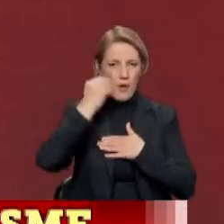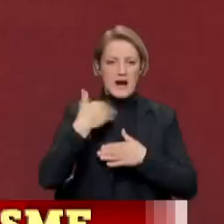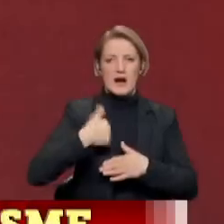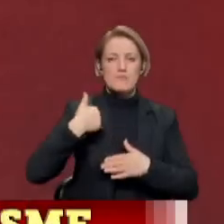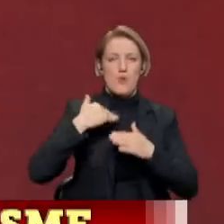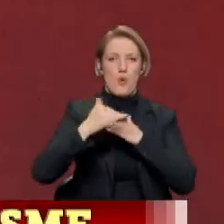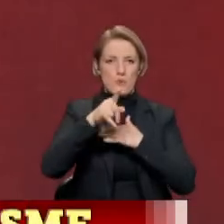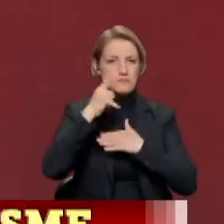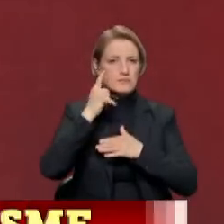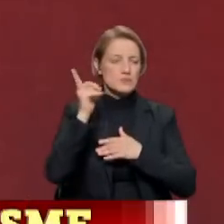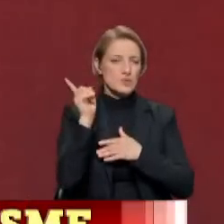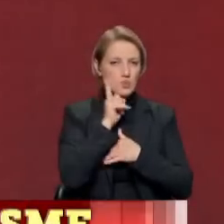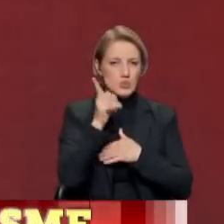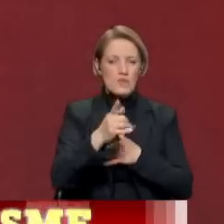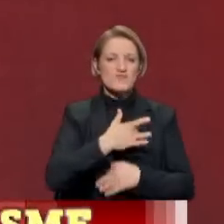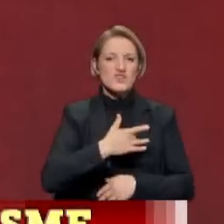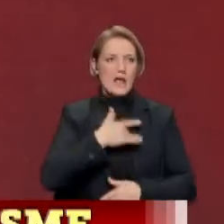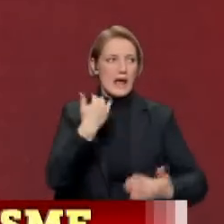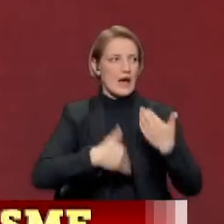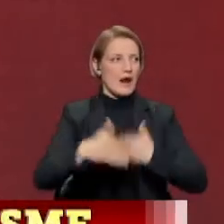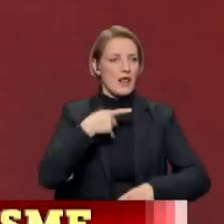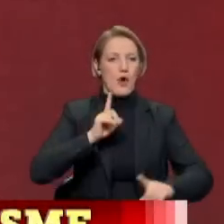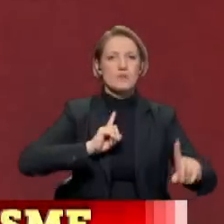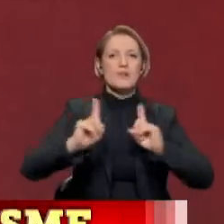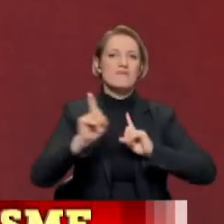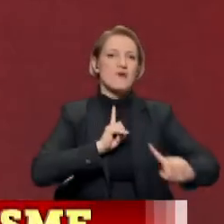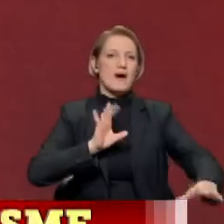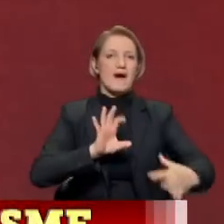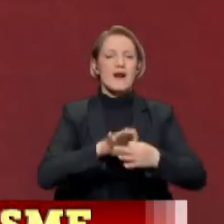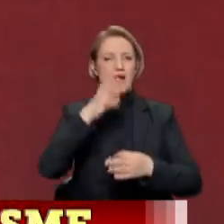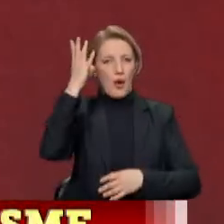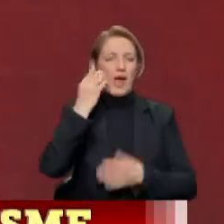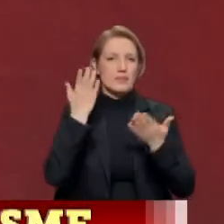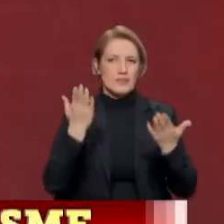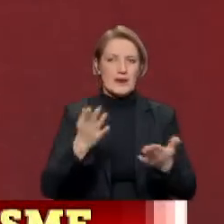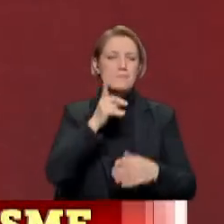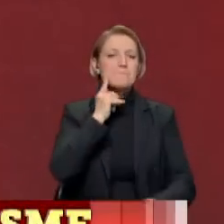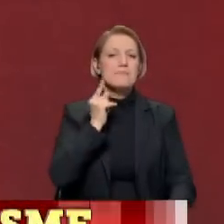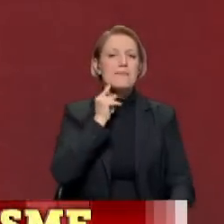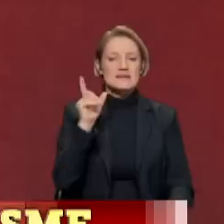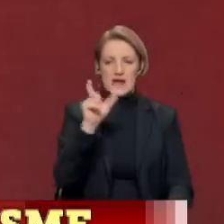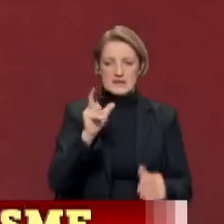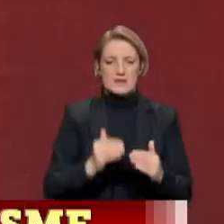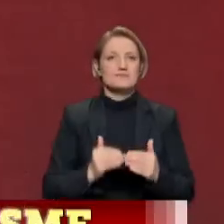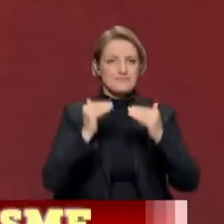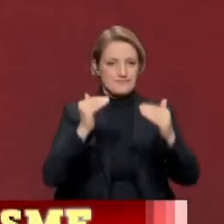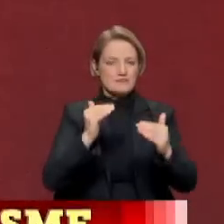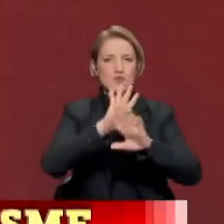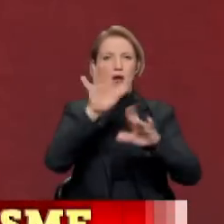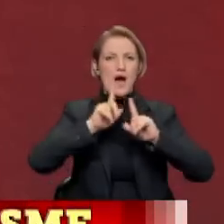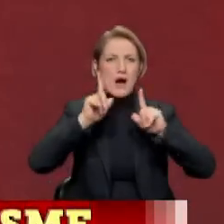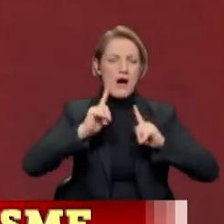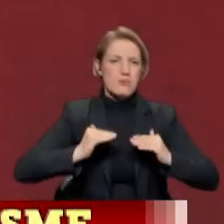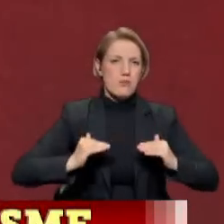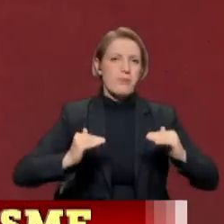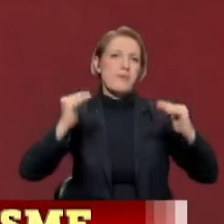kamuoyu tarafından. Vicdanları yaralayan o dava ile ilgili öğrendik ki Mayıs ayında olacaktı. Sonra herkes ses